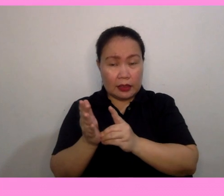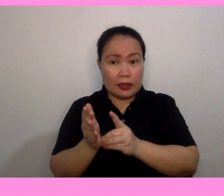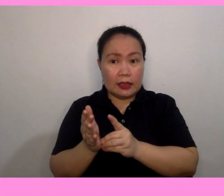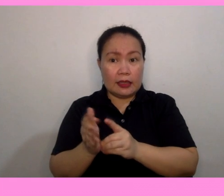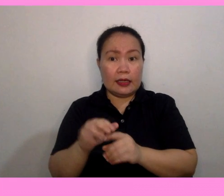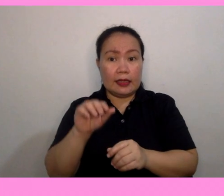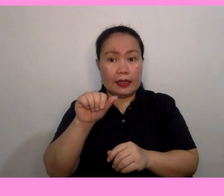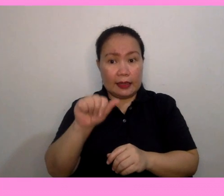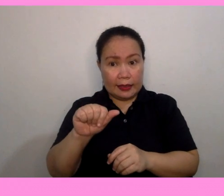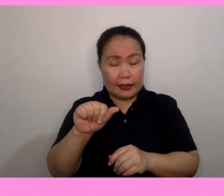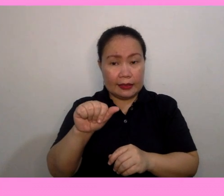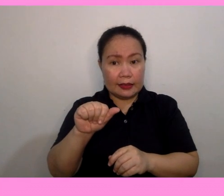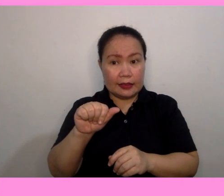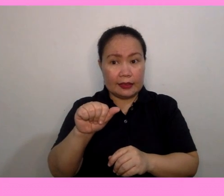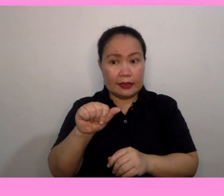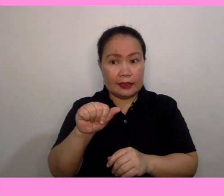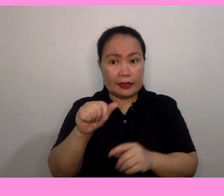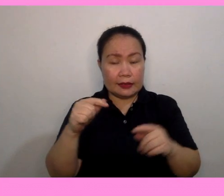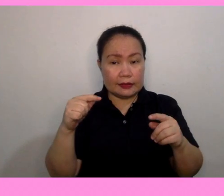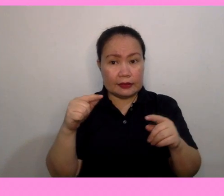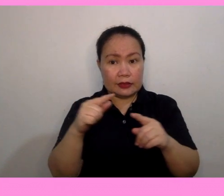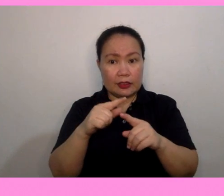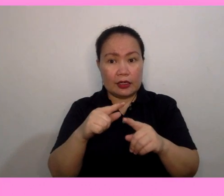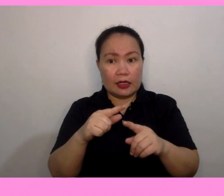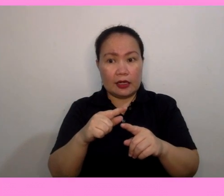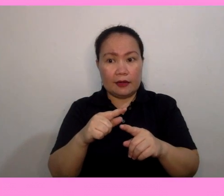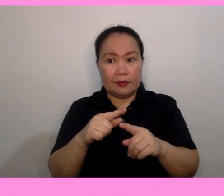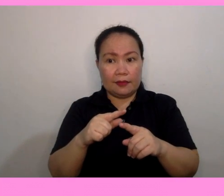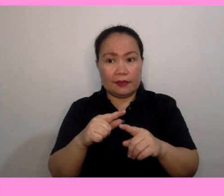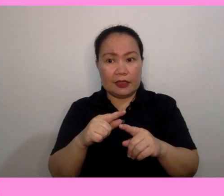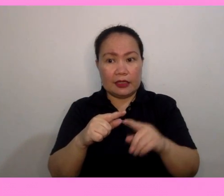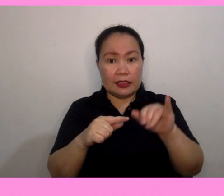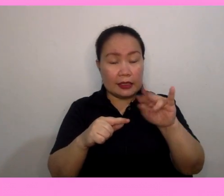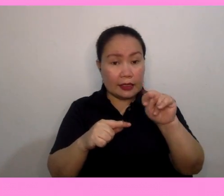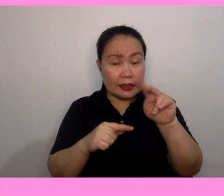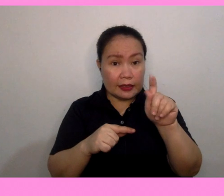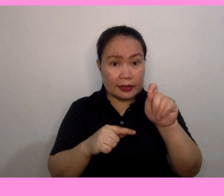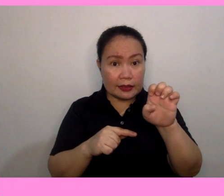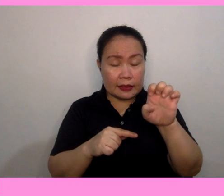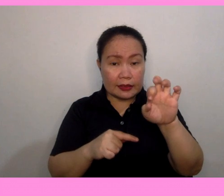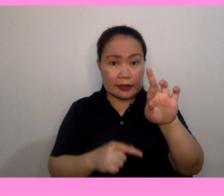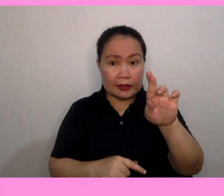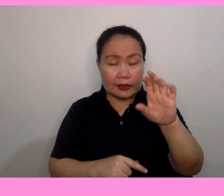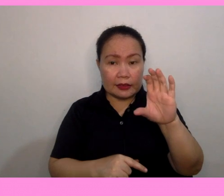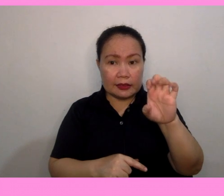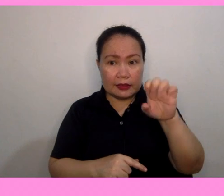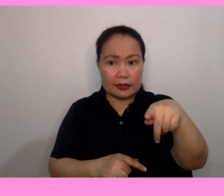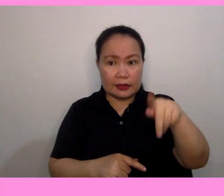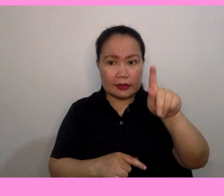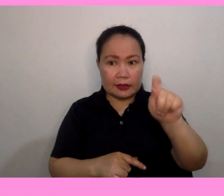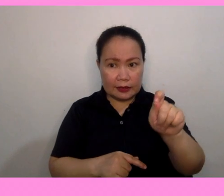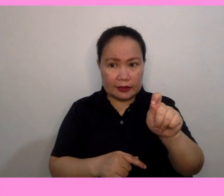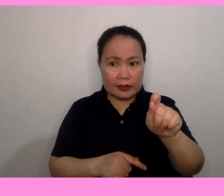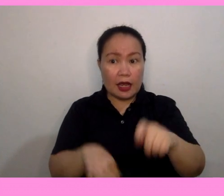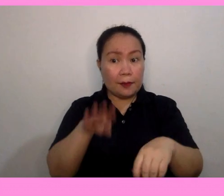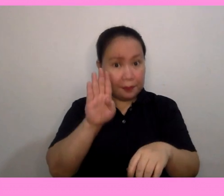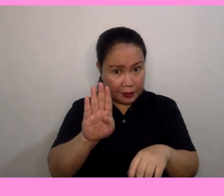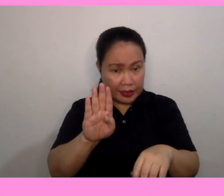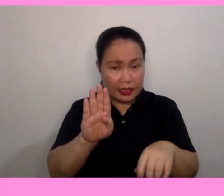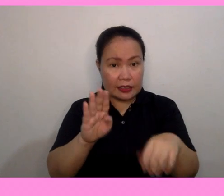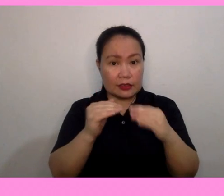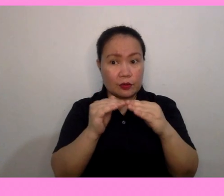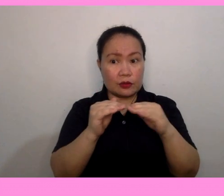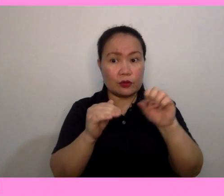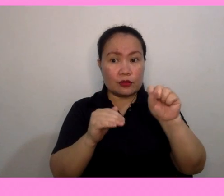A equals to intercept ang bilang ng QD kung ang presyo ay 0, B equals to slope equals to